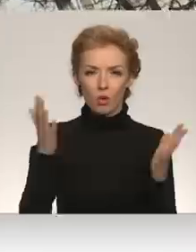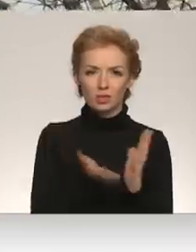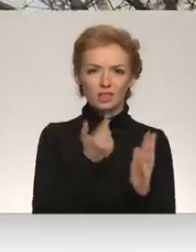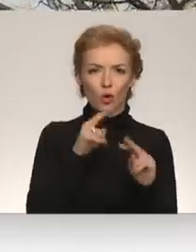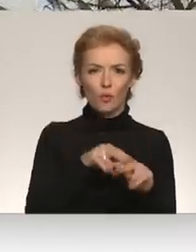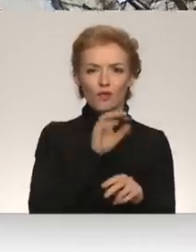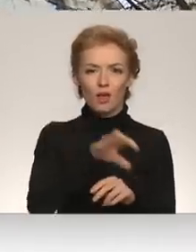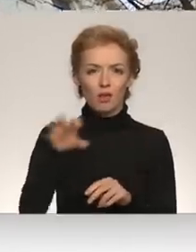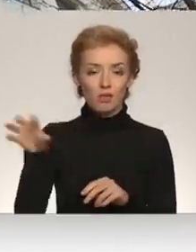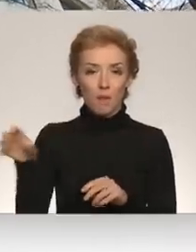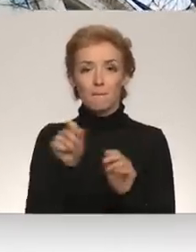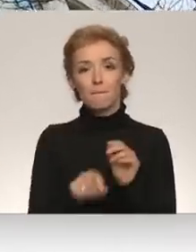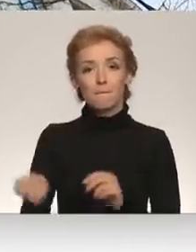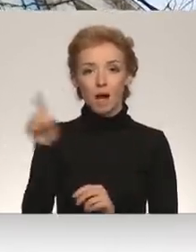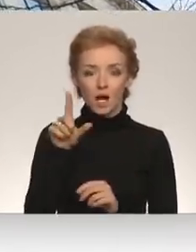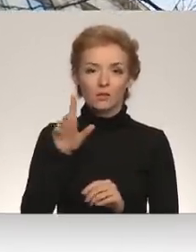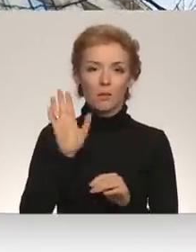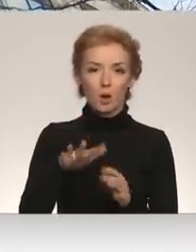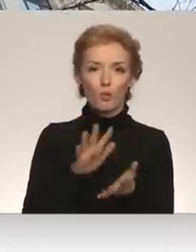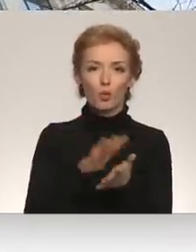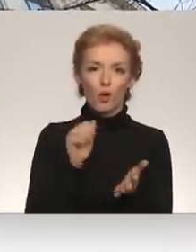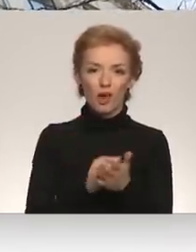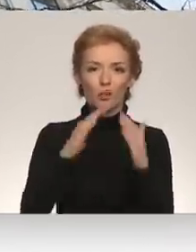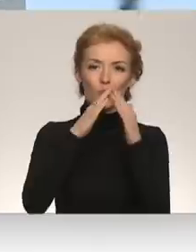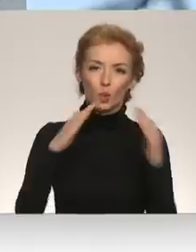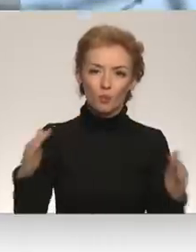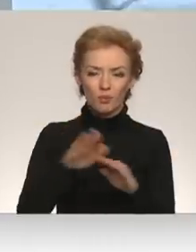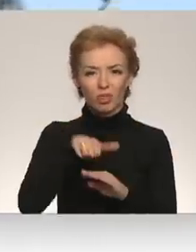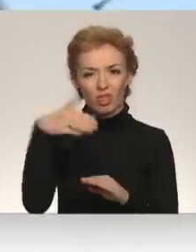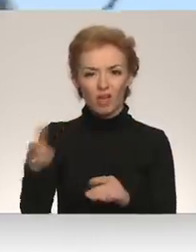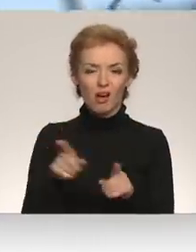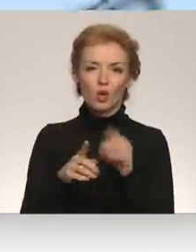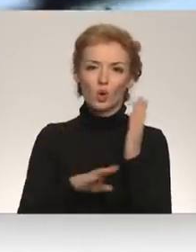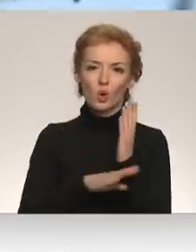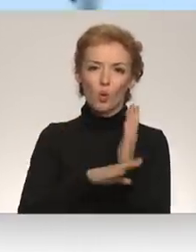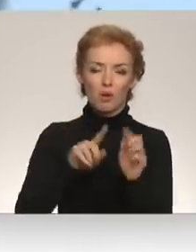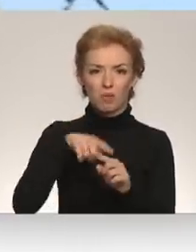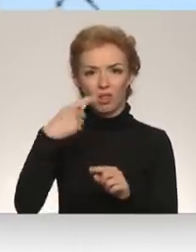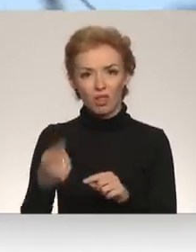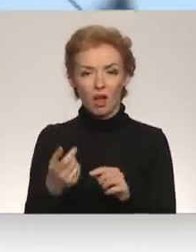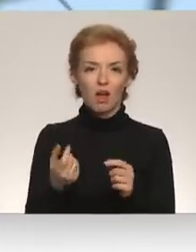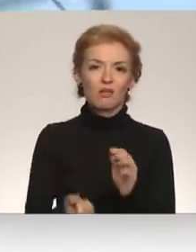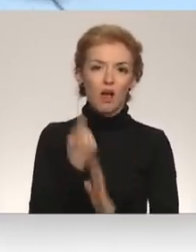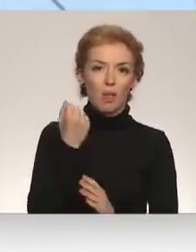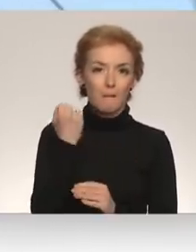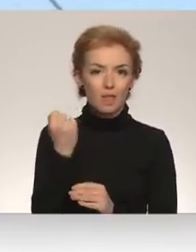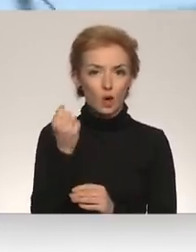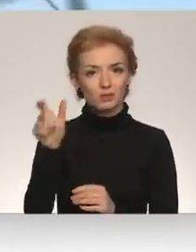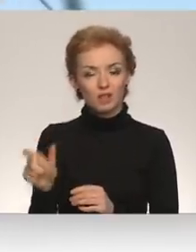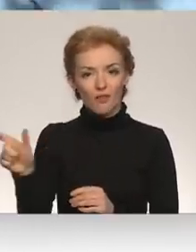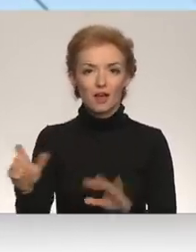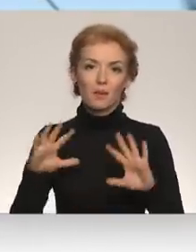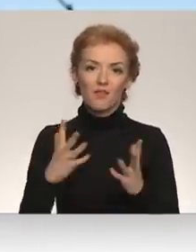vietās. Lielākoties izsaukumi ir par vētras bojātiem jumta segumiem un nogāztiem kokiem, kas rada apdraudējumu garām gājējiem vai traucē